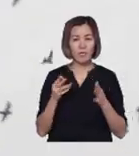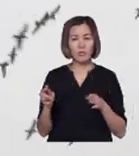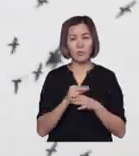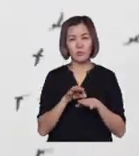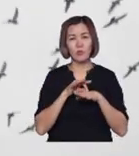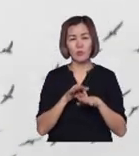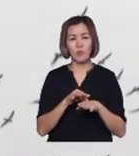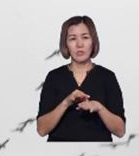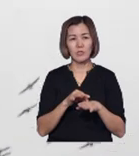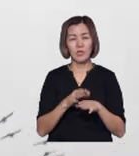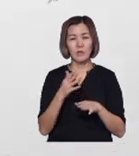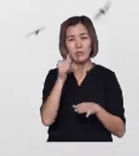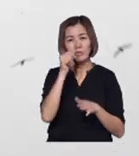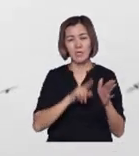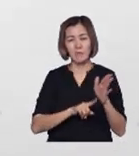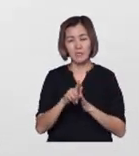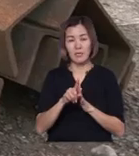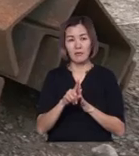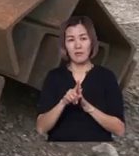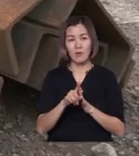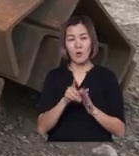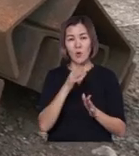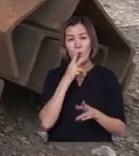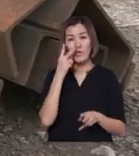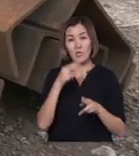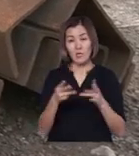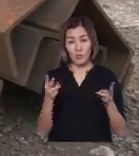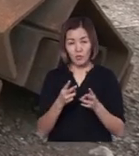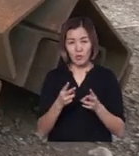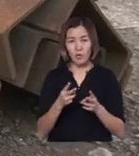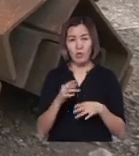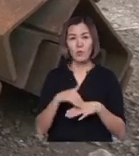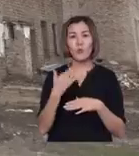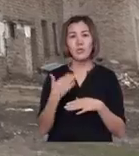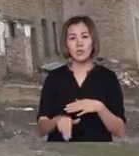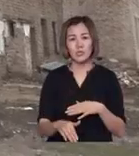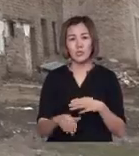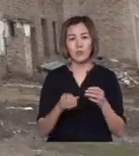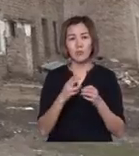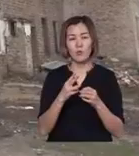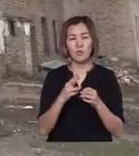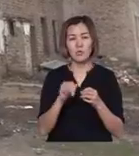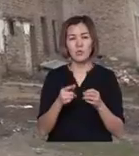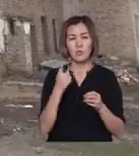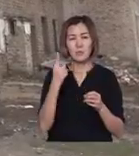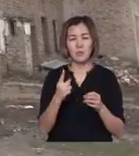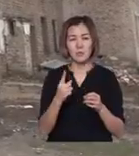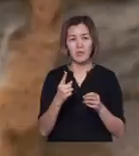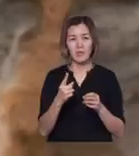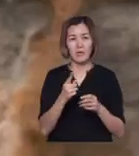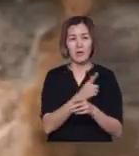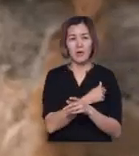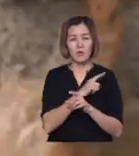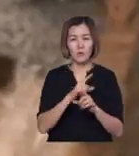ай, ілгерлейтін түрі жоқ. Аяқталу мерзімі 40 күн. Әзірге 12-де бір нұсқасы жоқ. Аурухана ұжымы